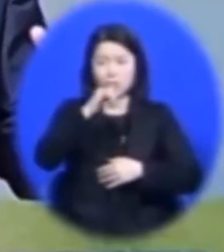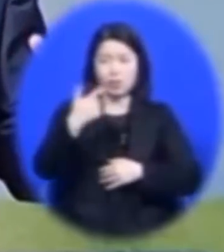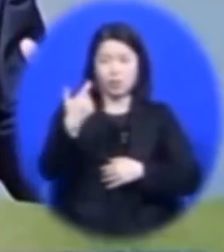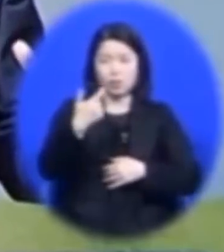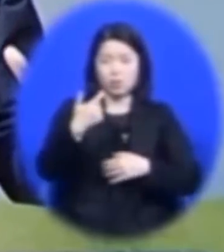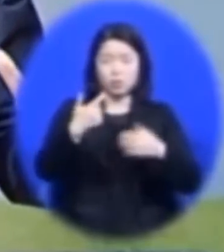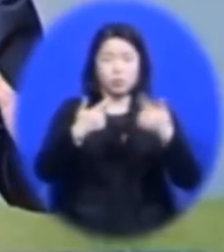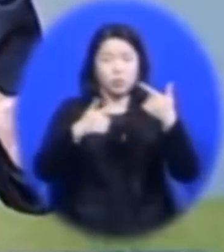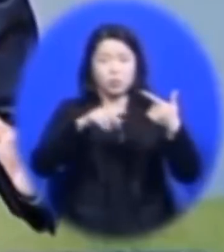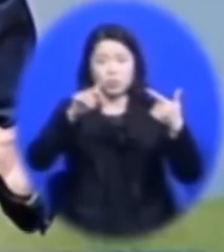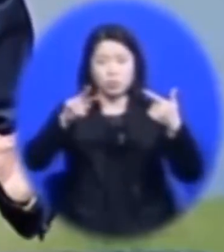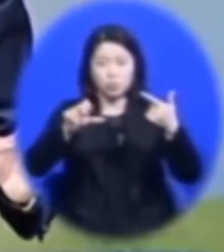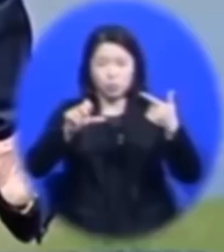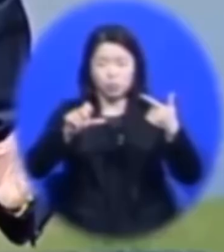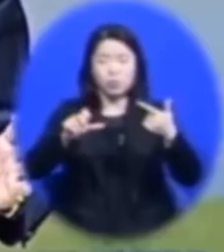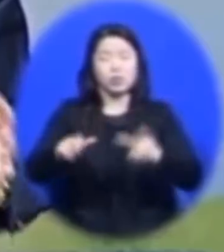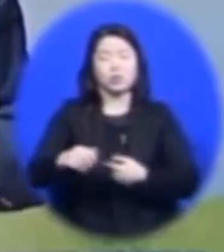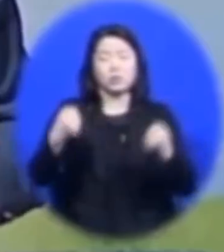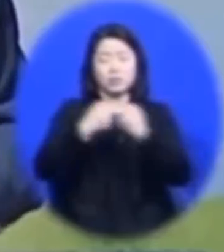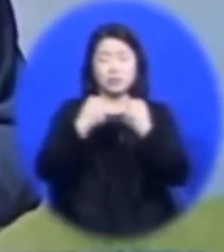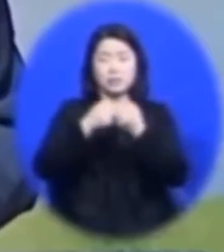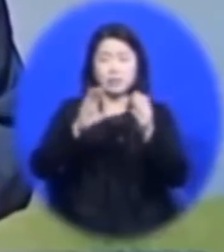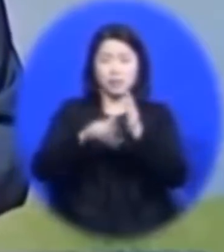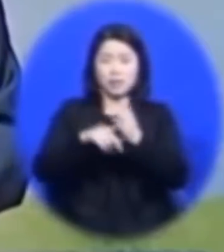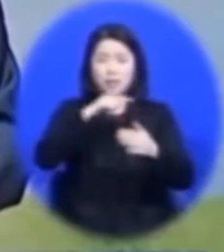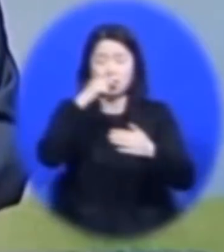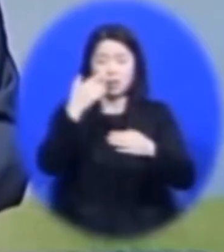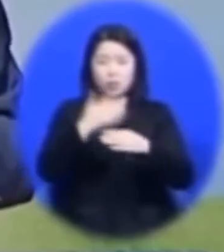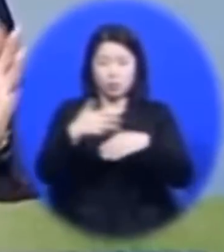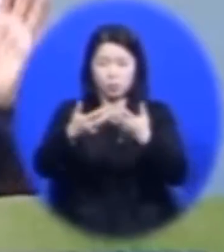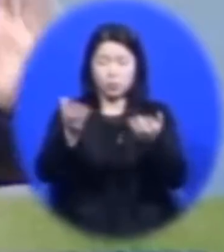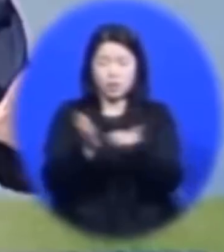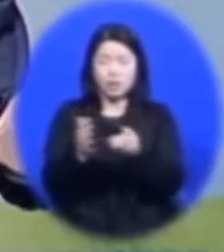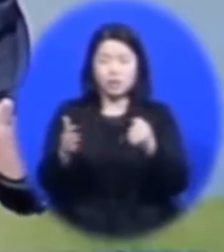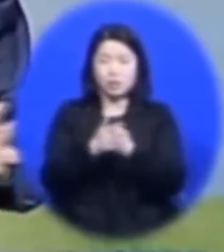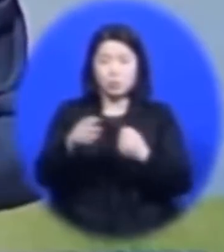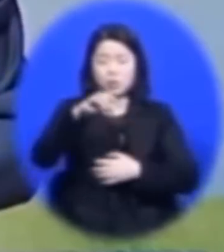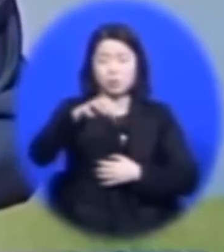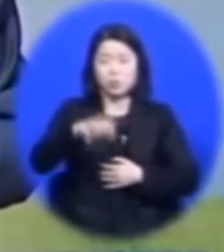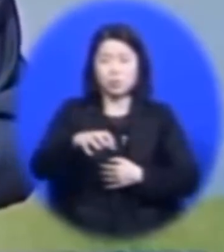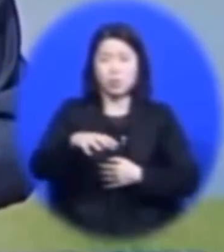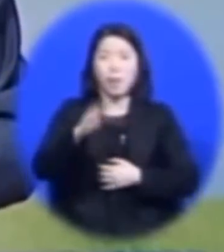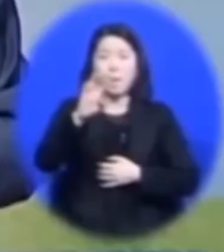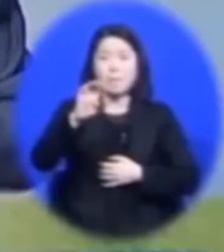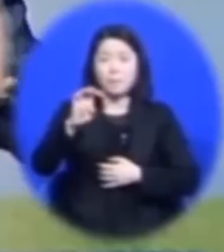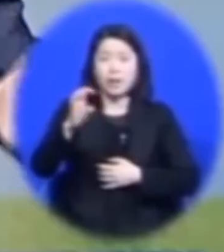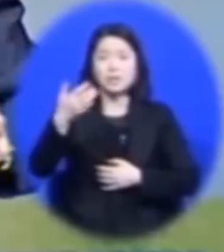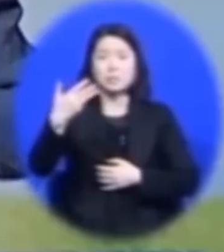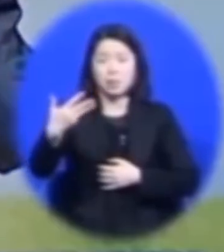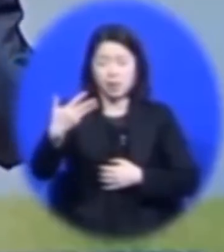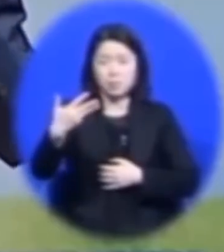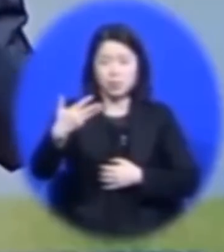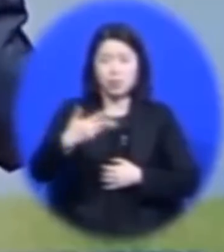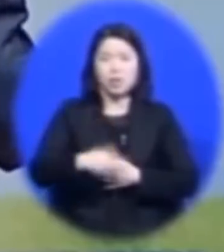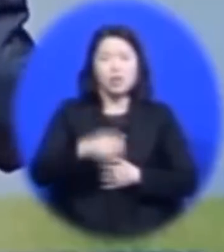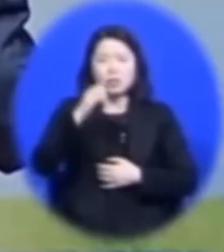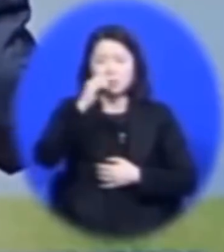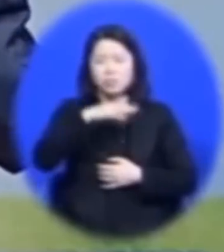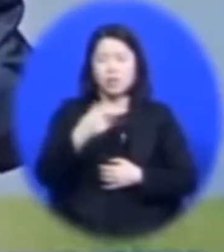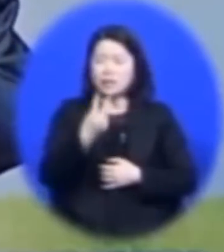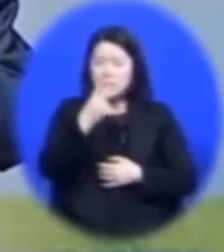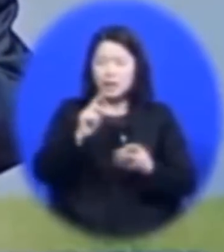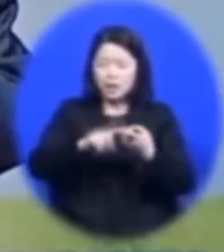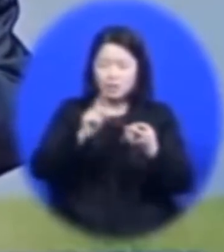무리들 때문에 그곳에서 48명의 성도들이 생매장 됐습니다 구덩이를 파놓고 그냥